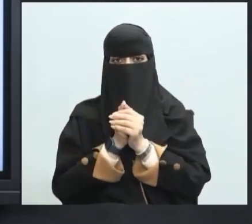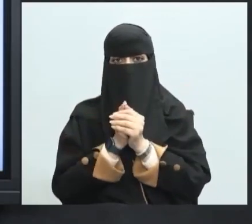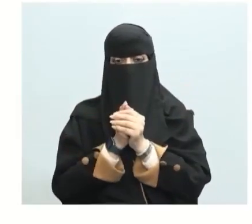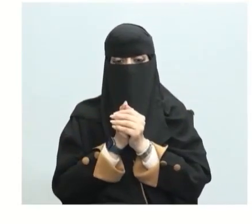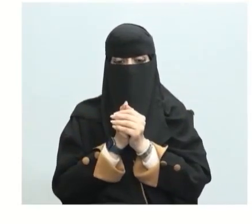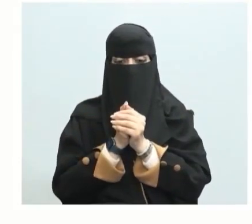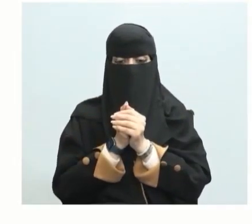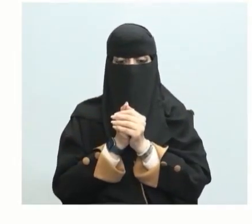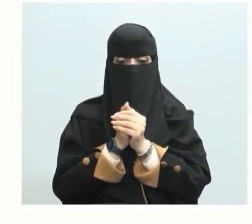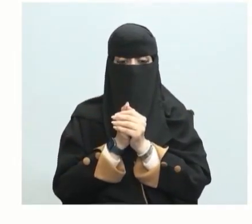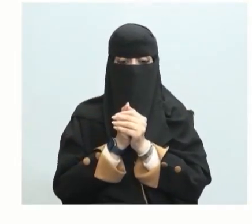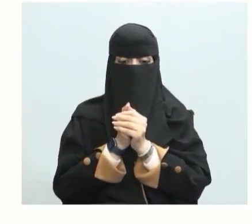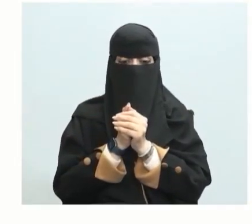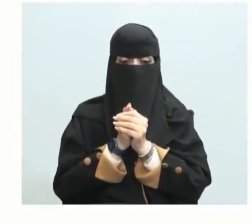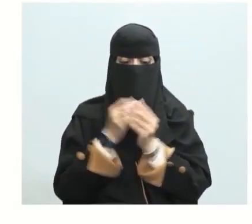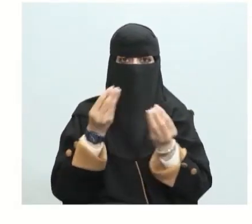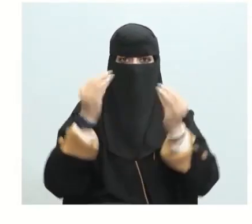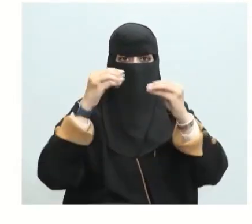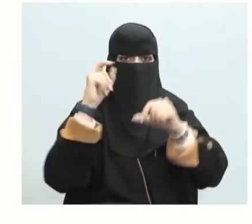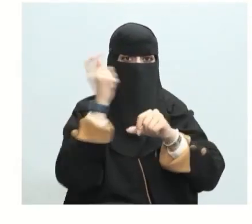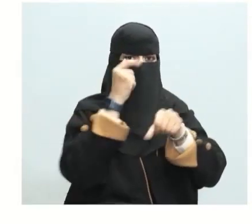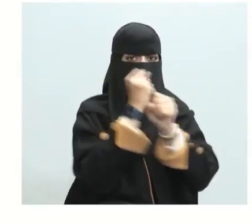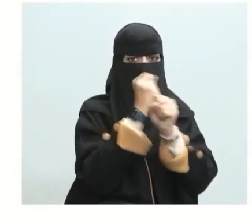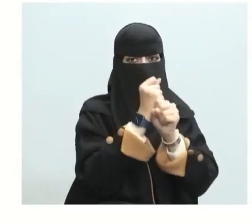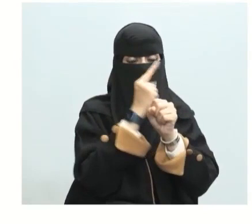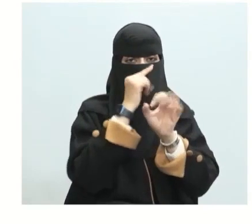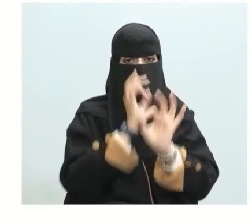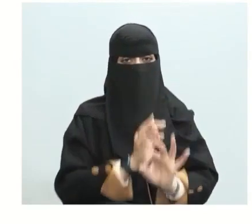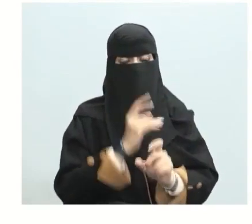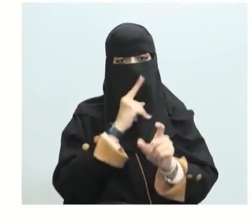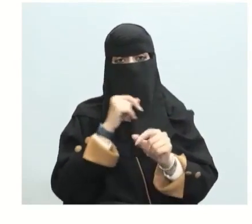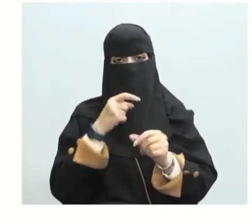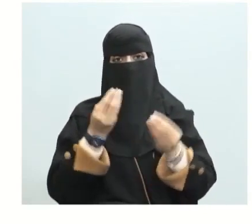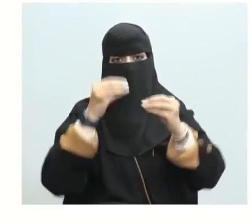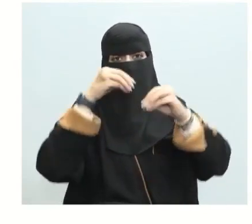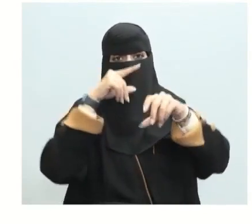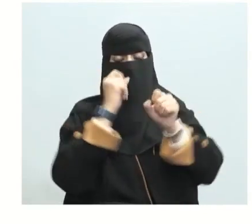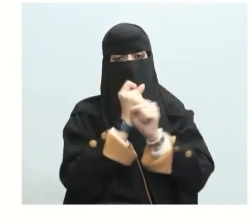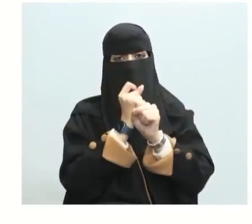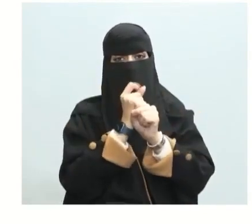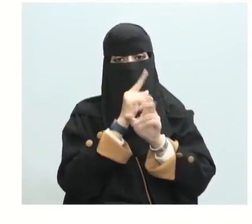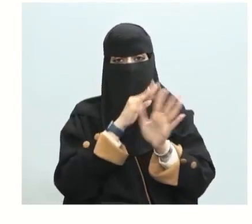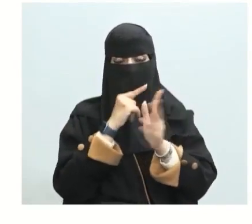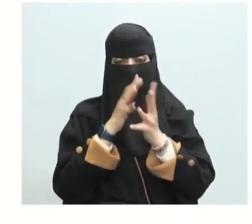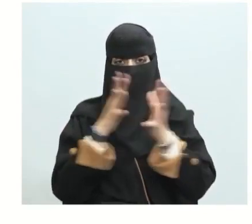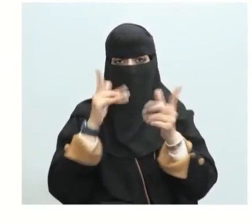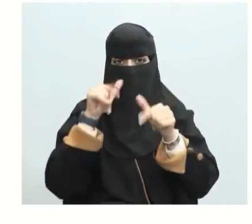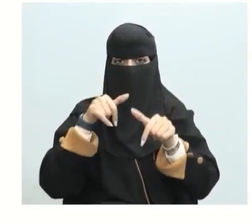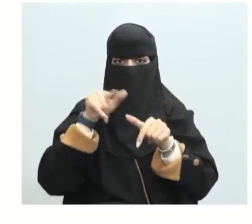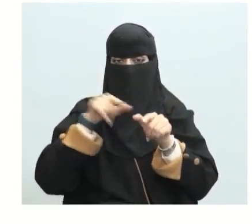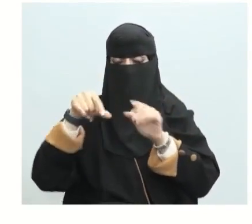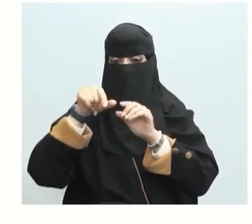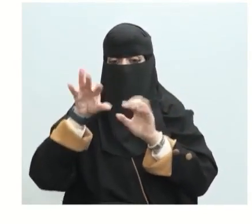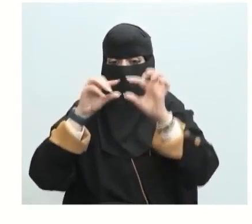الموضوع احسنتم هنا زياده فرص العمل زياده فرص العمل جميل اذا لاحظ بحسب